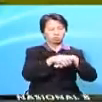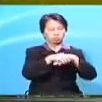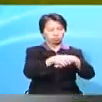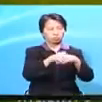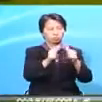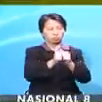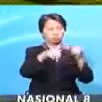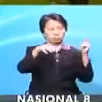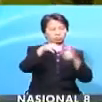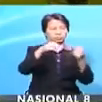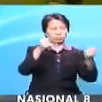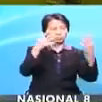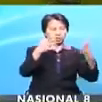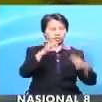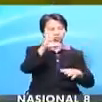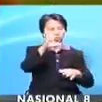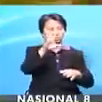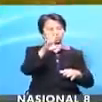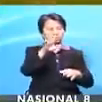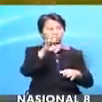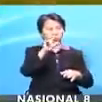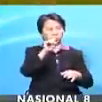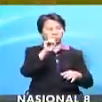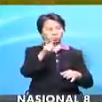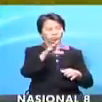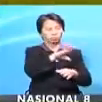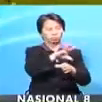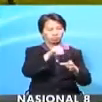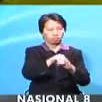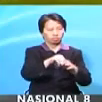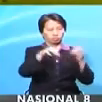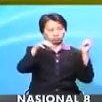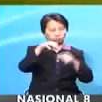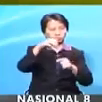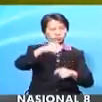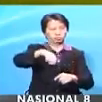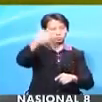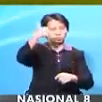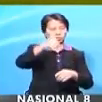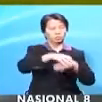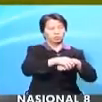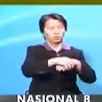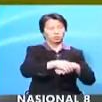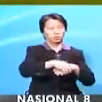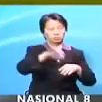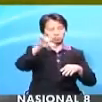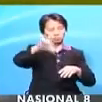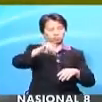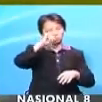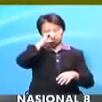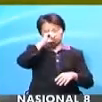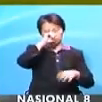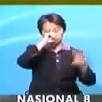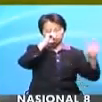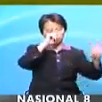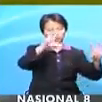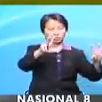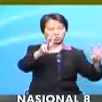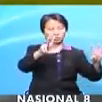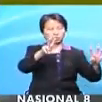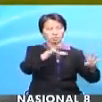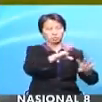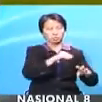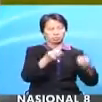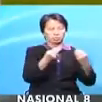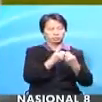penjaring terbanyak dengan 5 gol dihasilkan termasuklah jaringan kemenangan ketiga menewaskan India tempat 3 sementara